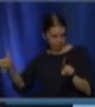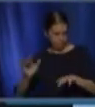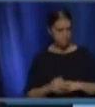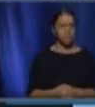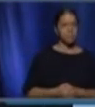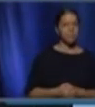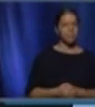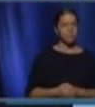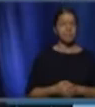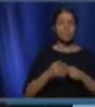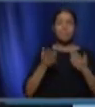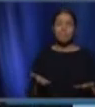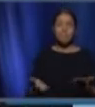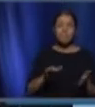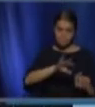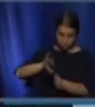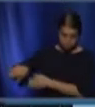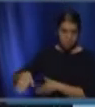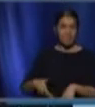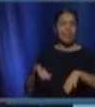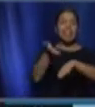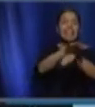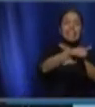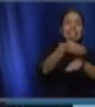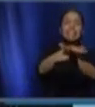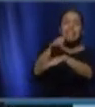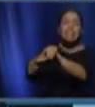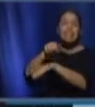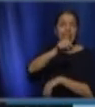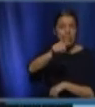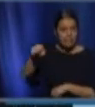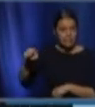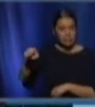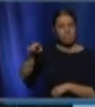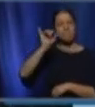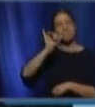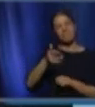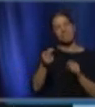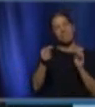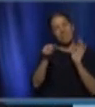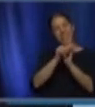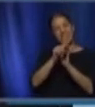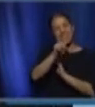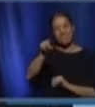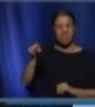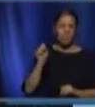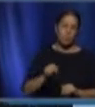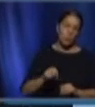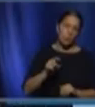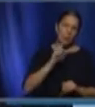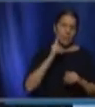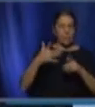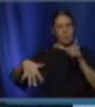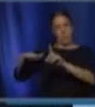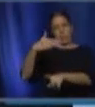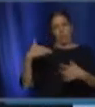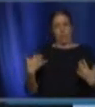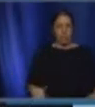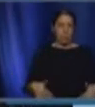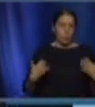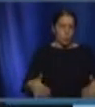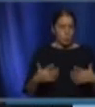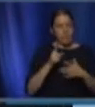La situation est grave. Pour moi, là, il faut tous qu'on réalise, là, on ne peut pas continuer d'avoir